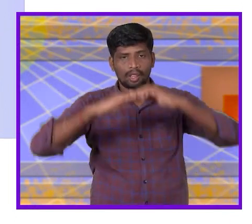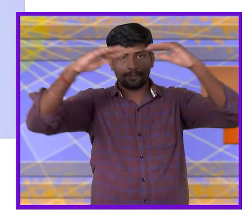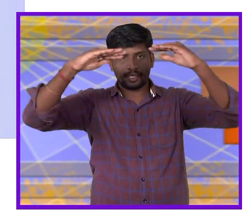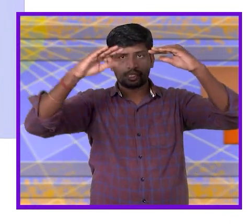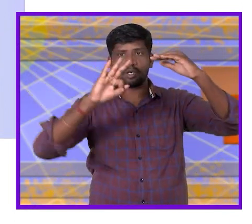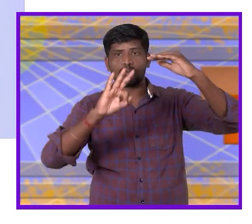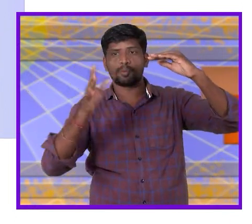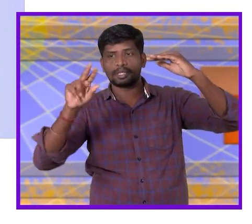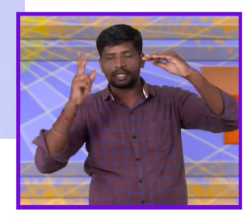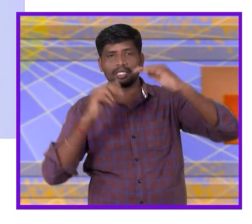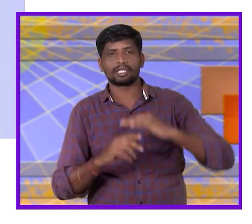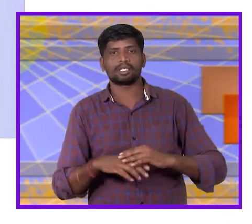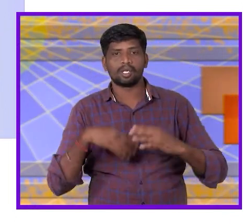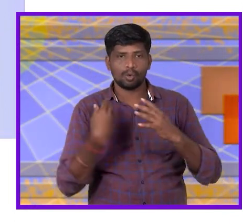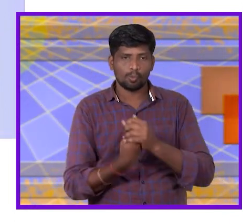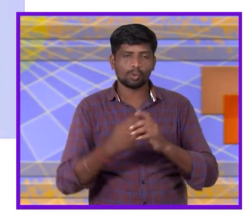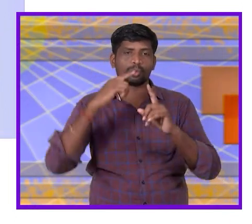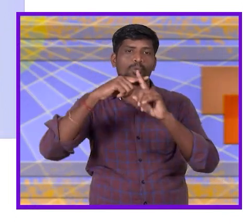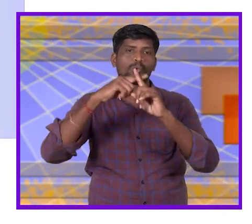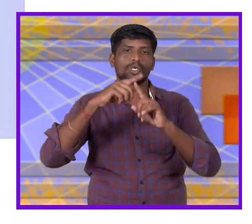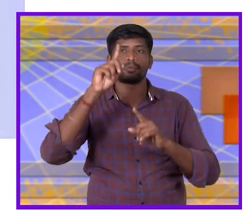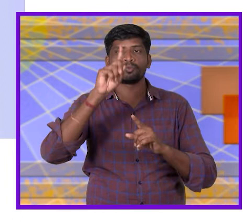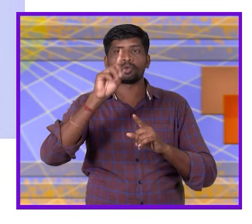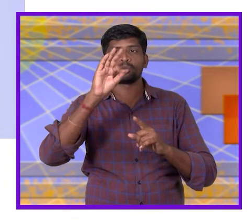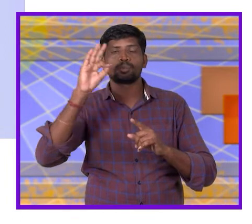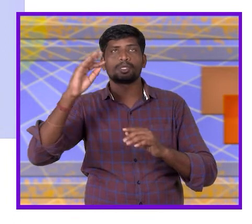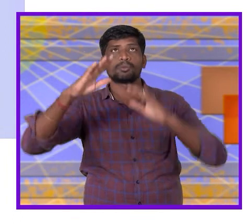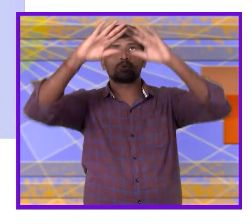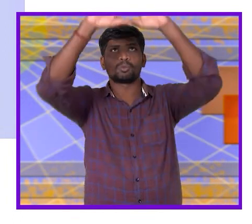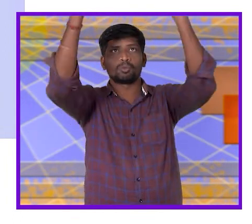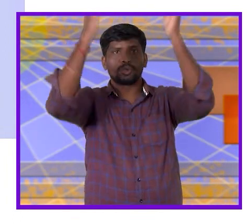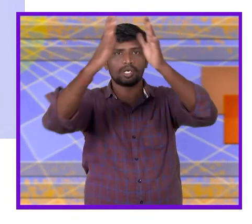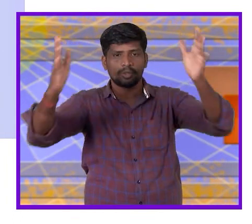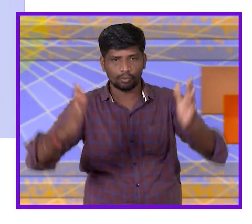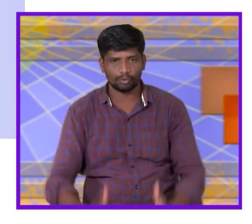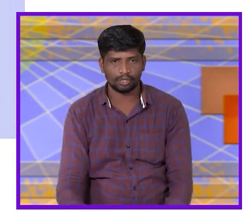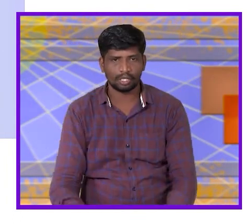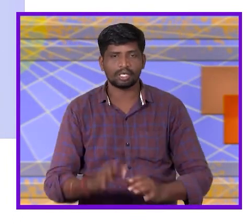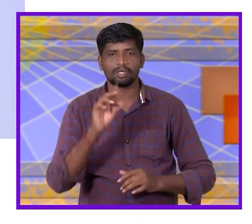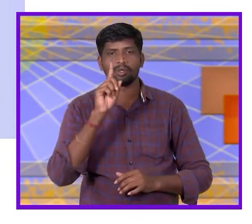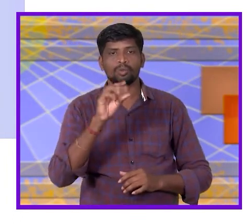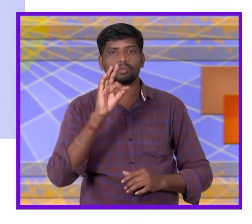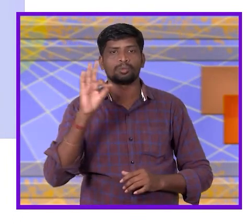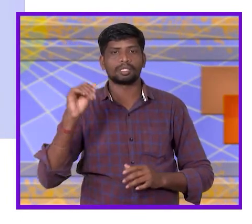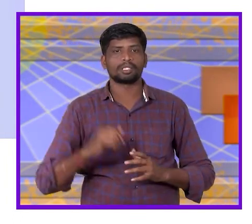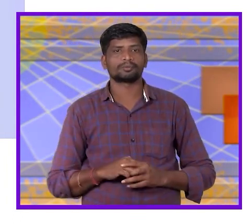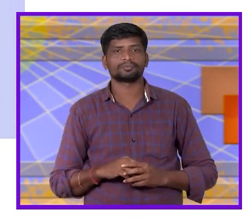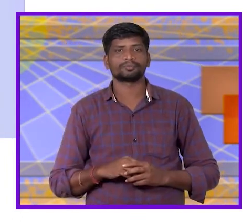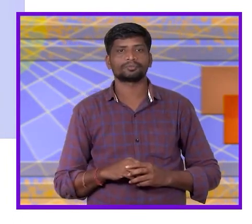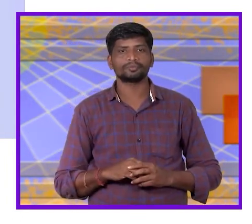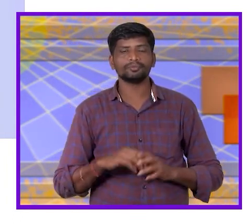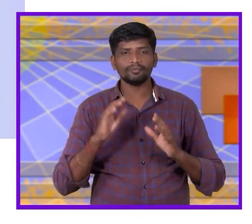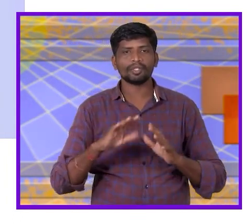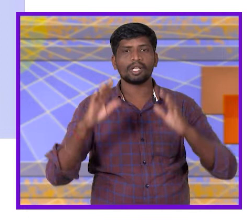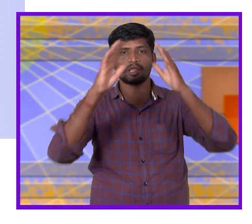உயரம் 38 அடியாகவும் இருக்கிறது. மொத்தம் 133 அடி உயரமாக இருக்கிறது. இந்த திருவள்ளுவர்